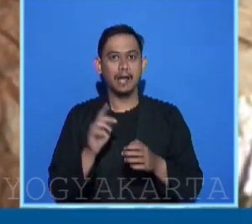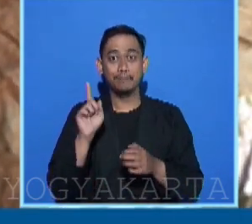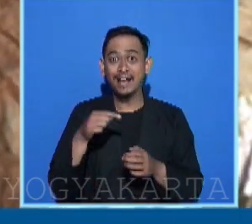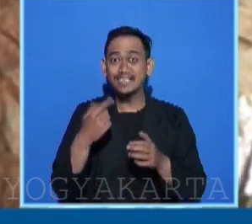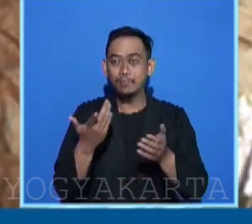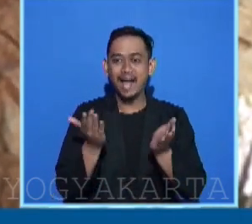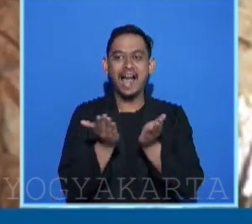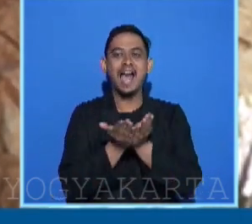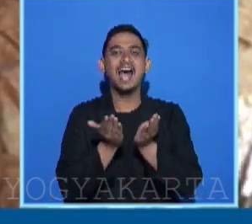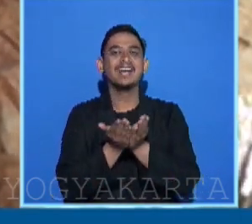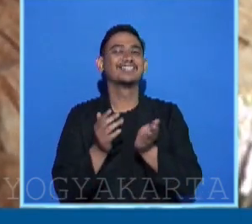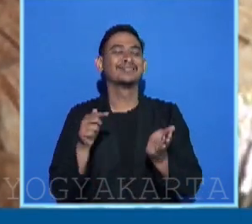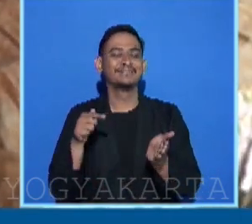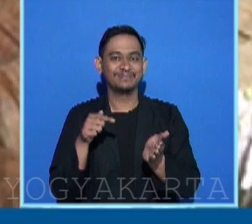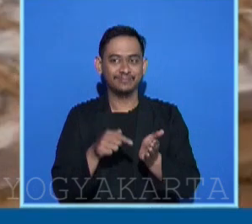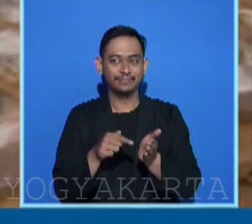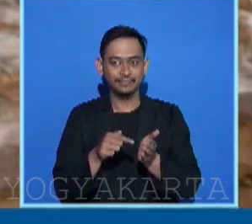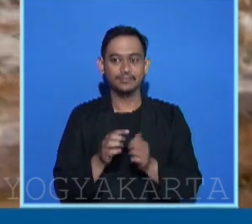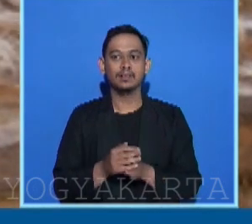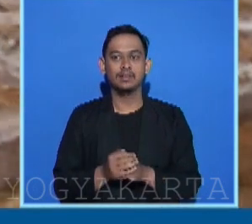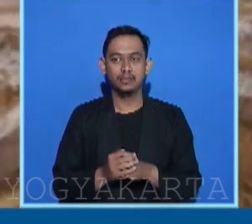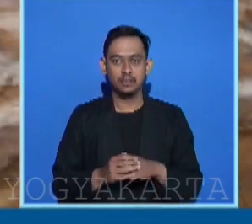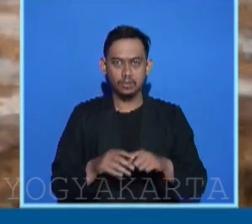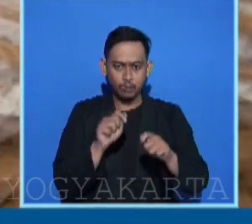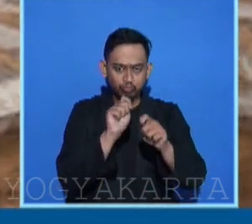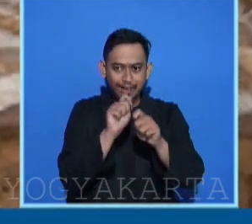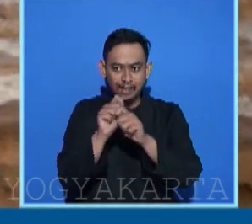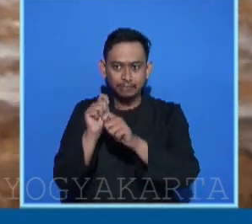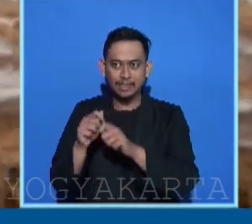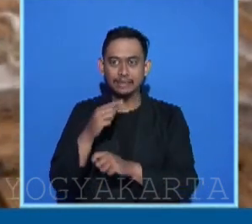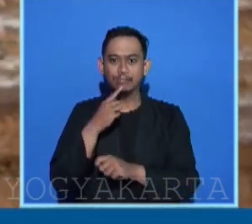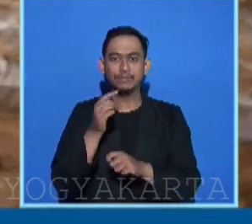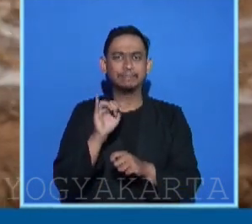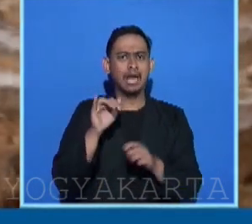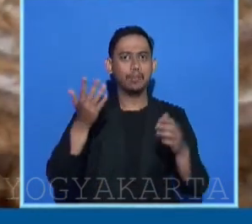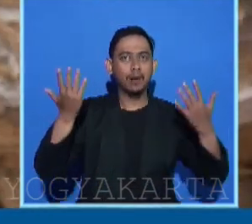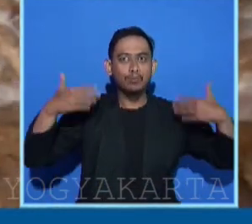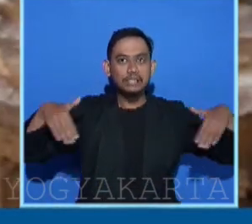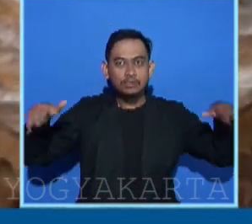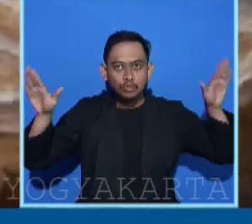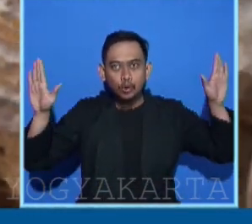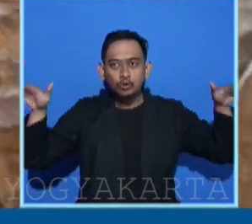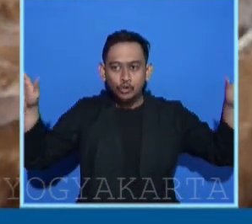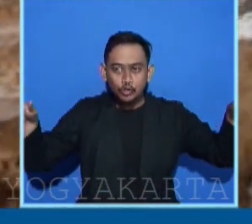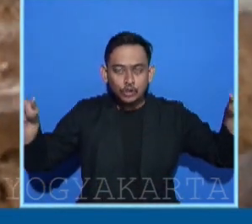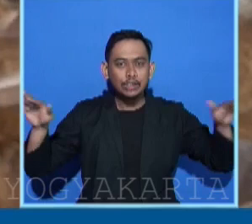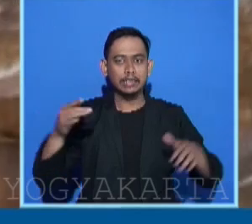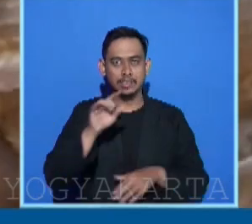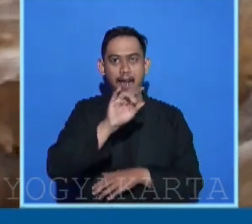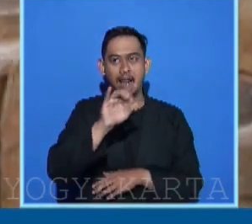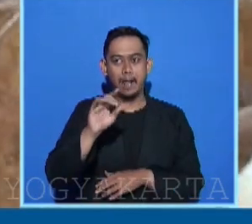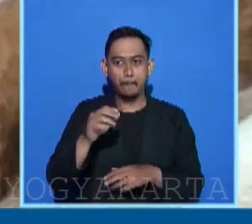ukiran Nogo ingkang lebih tarung Kario seni ingkang dipun aselogen